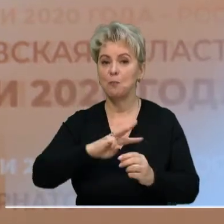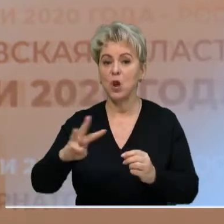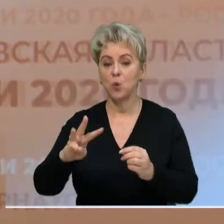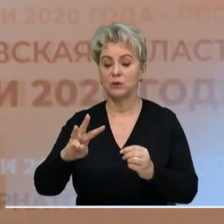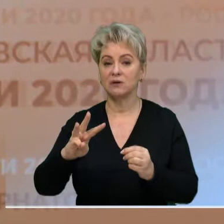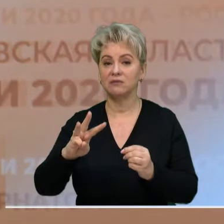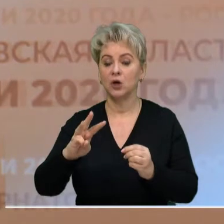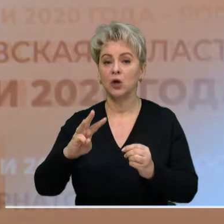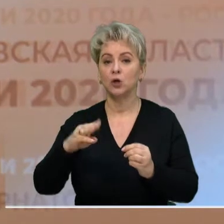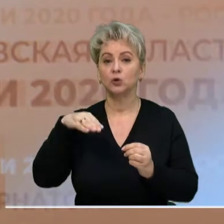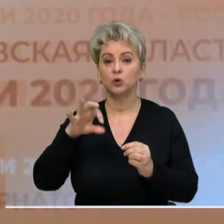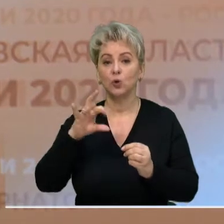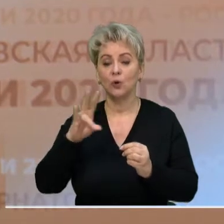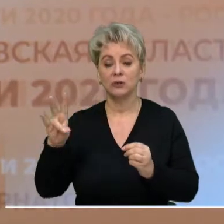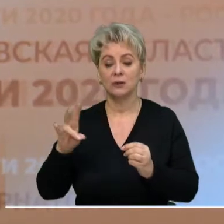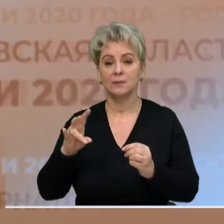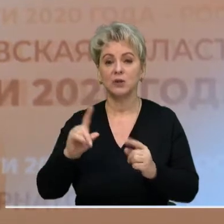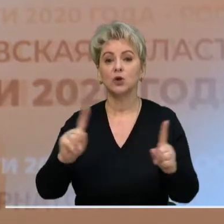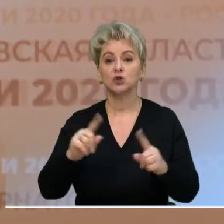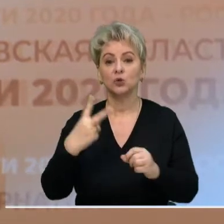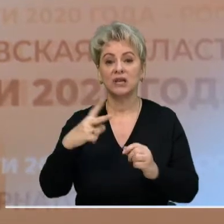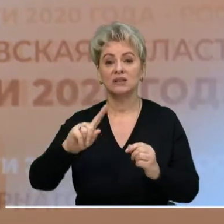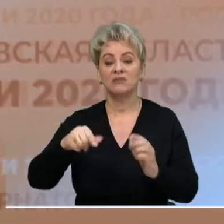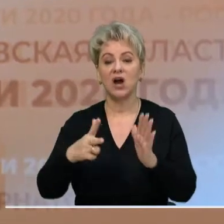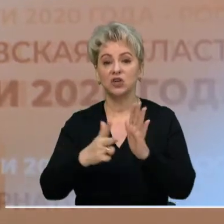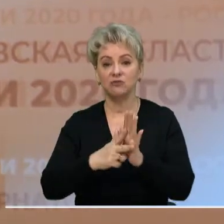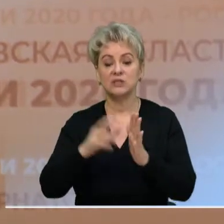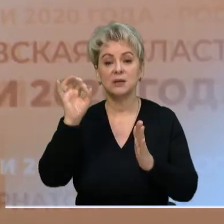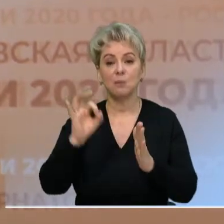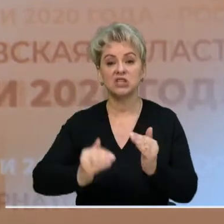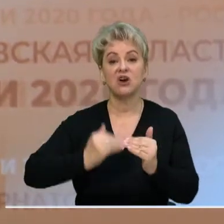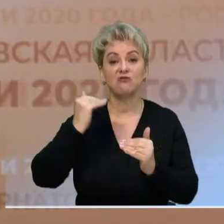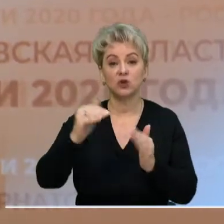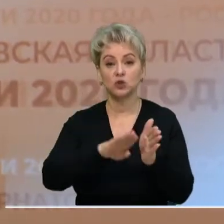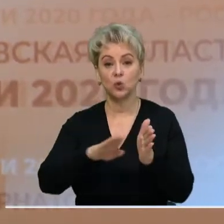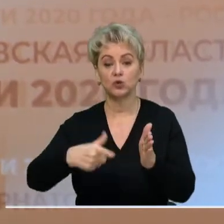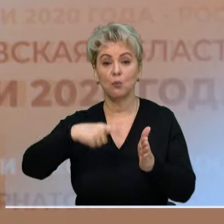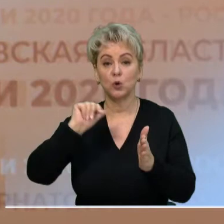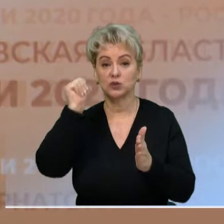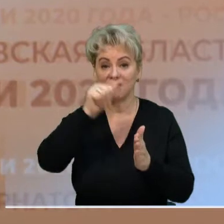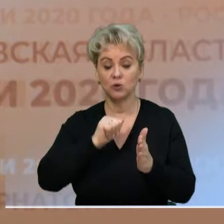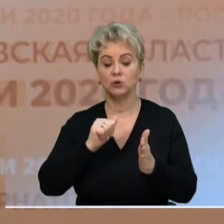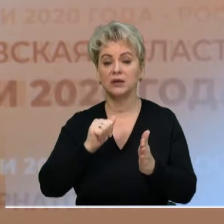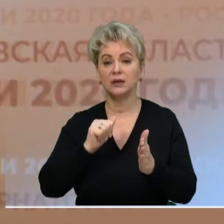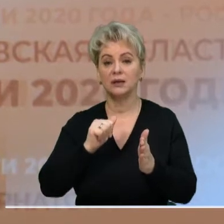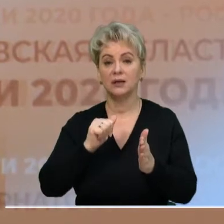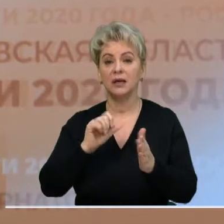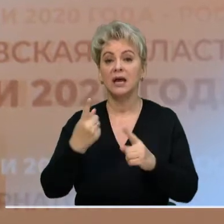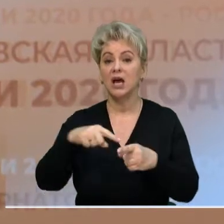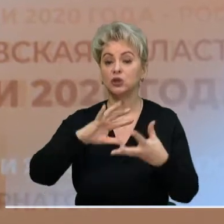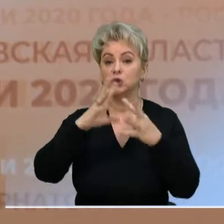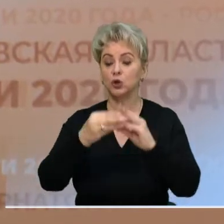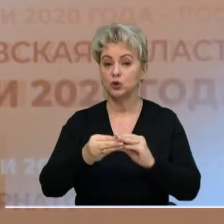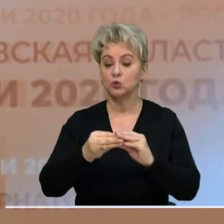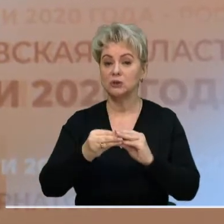миллионов тонн, что на 2,8% выше уровня предыдущего года. Этот